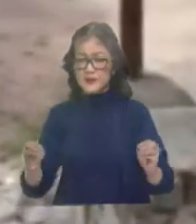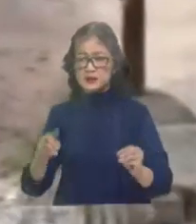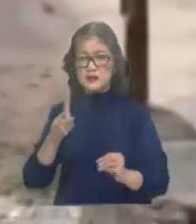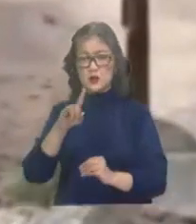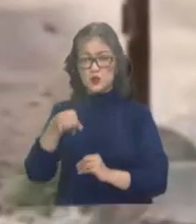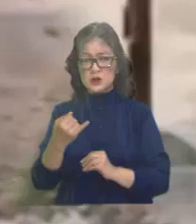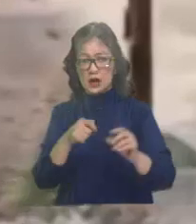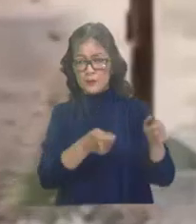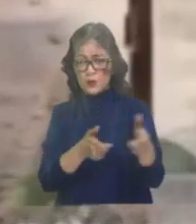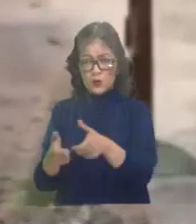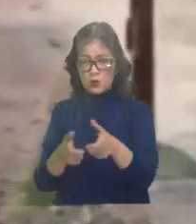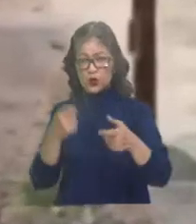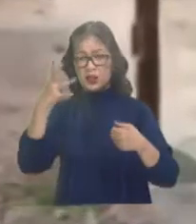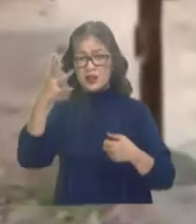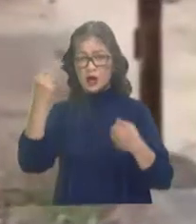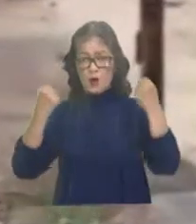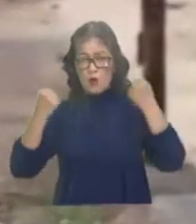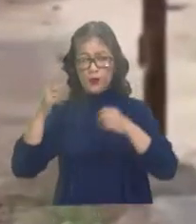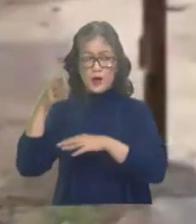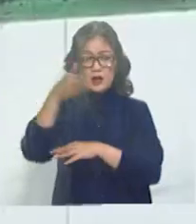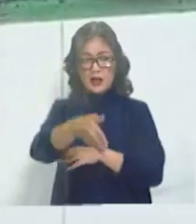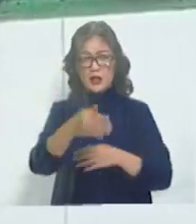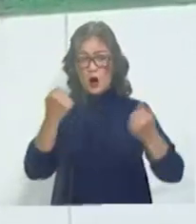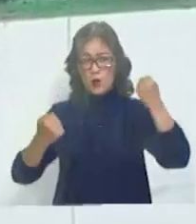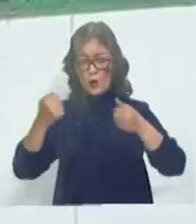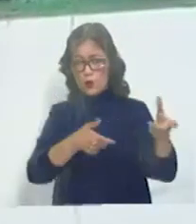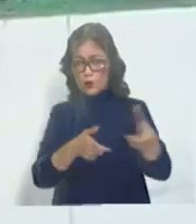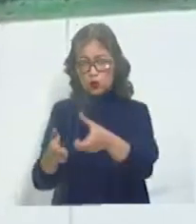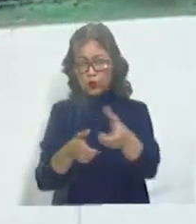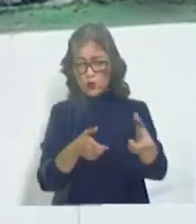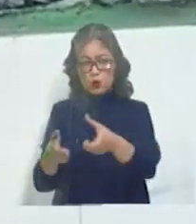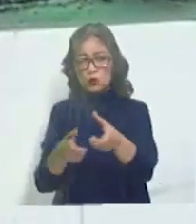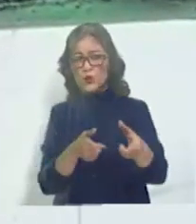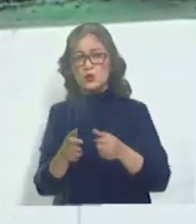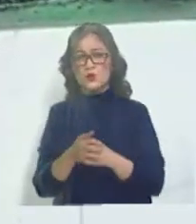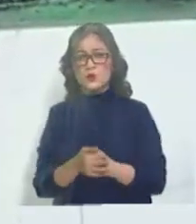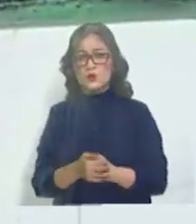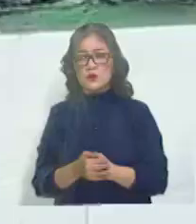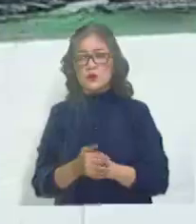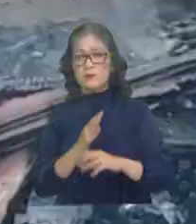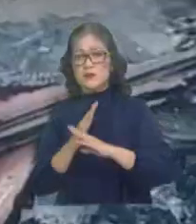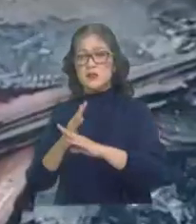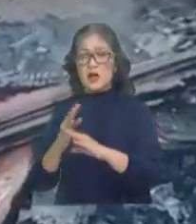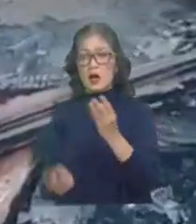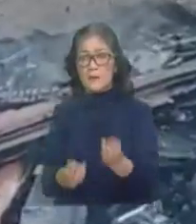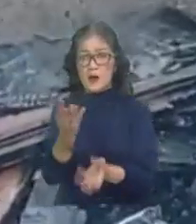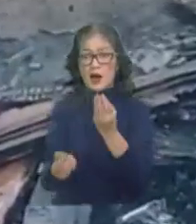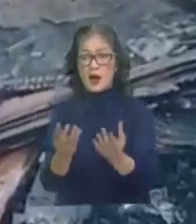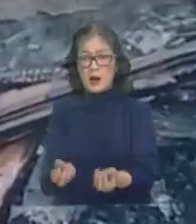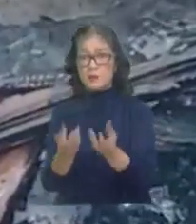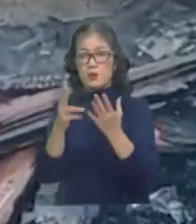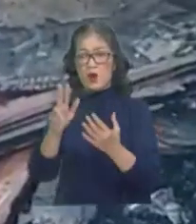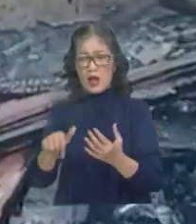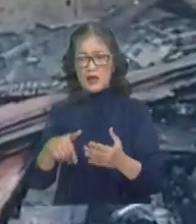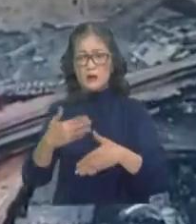3 unit mobil damkar dikerahkan ke lokasi. Untuk mencegah munculnya api kembali, petugas melakukan pendinginan di sekitar